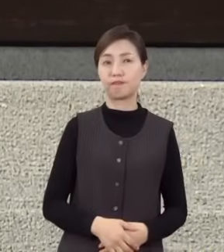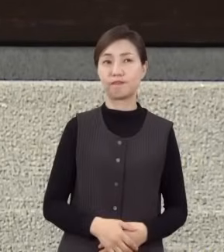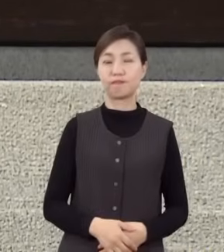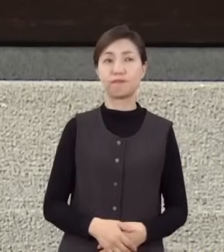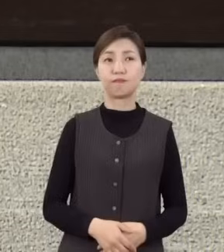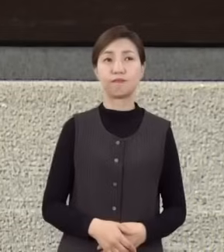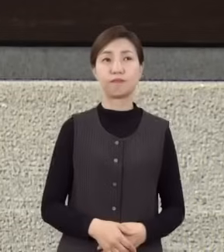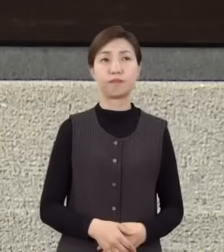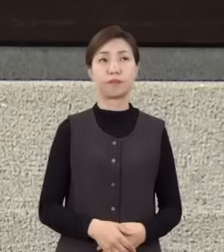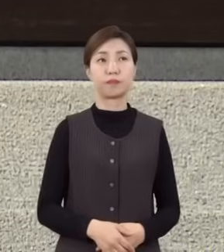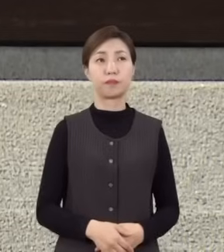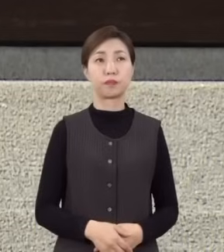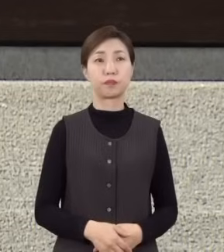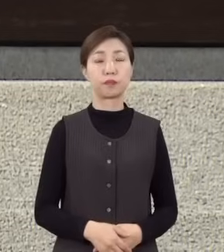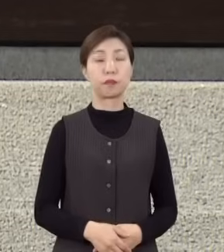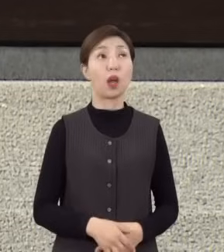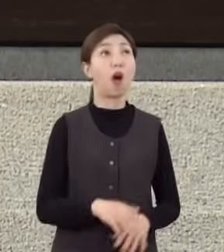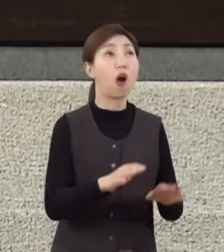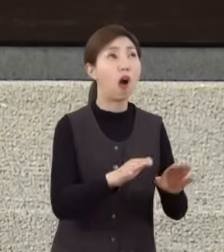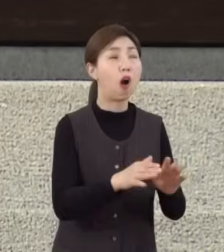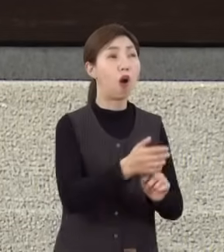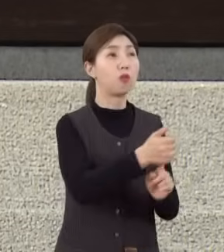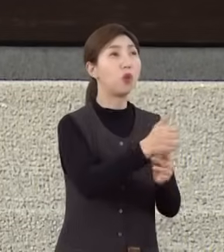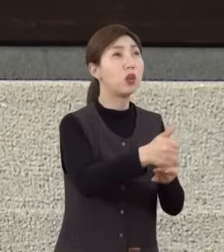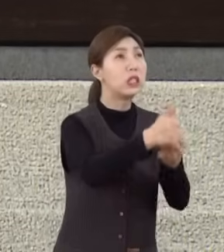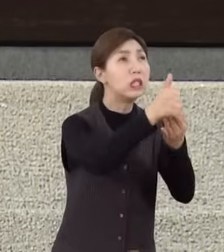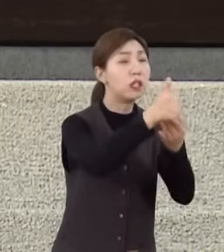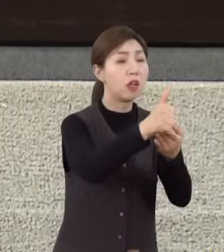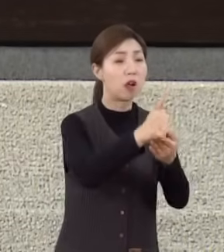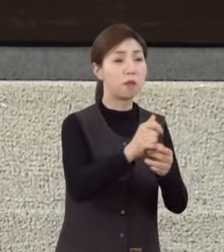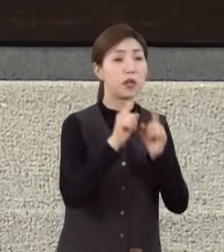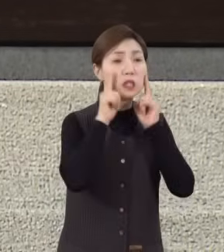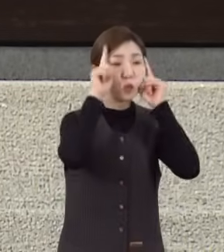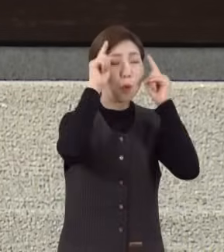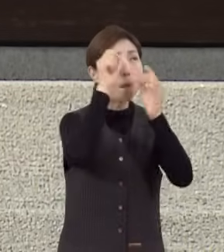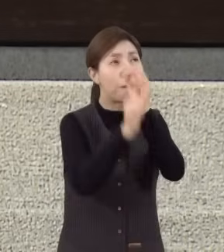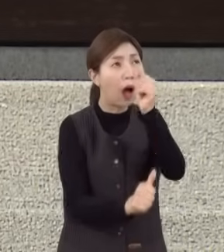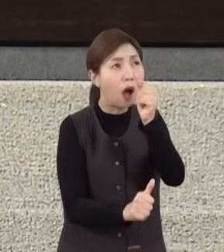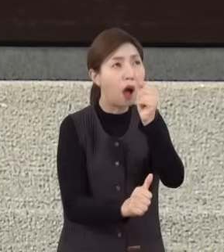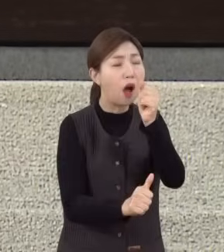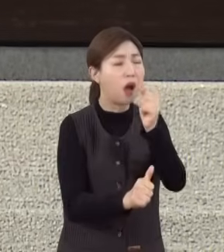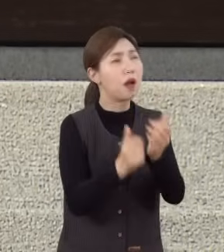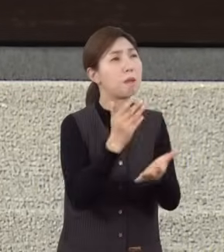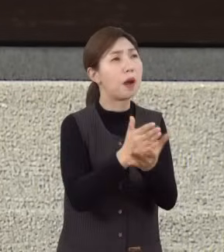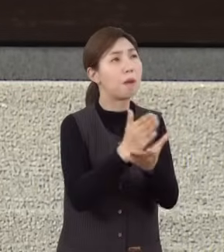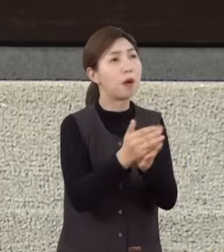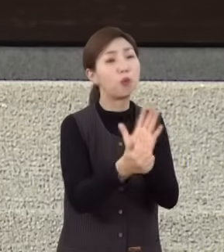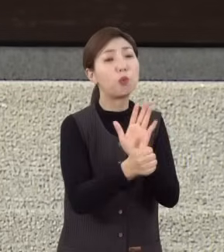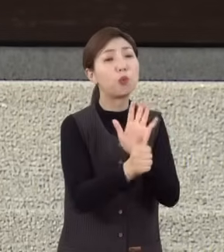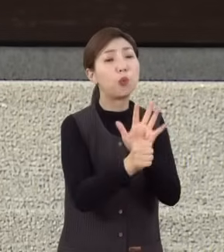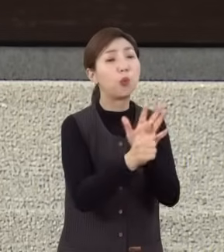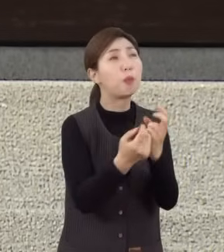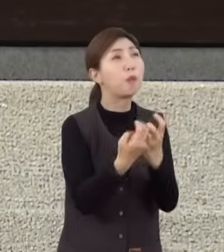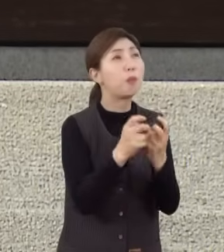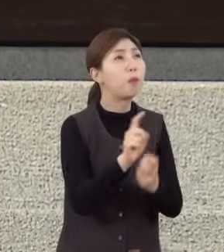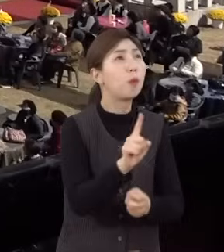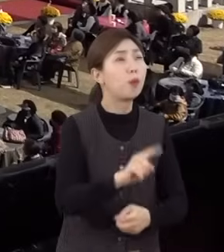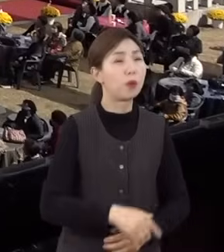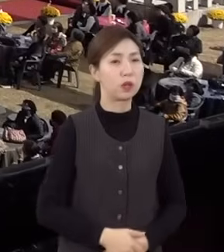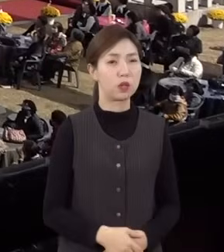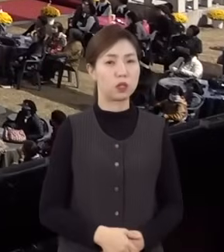지옥에 떨어지는 건 막을 수 있느니라. 부처님 그 방법이 무엇입니까?